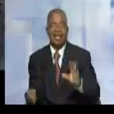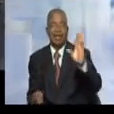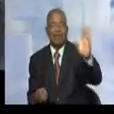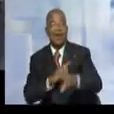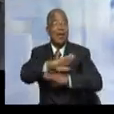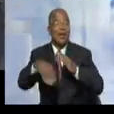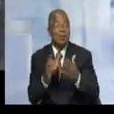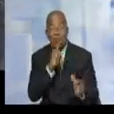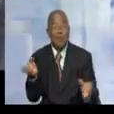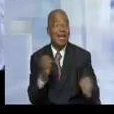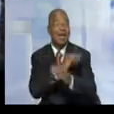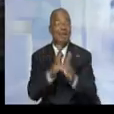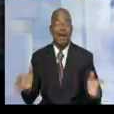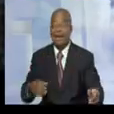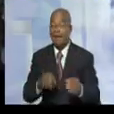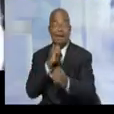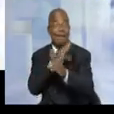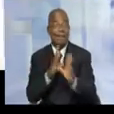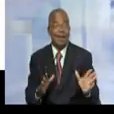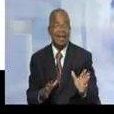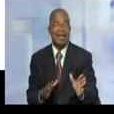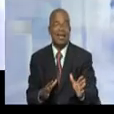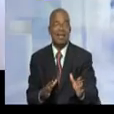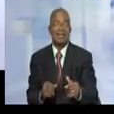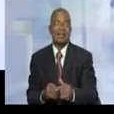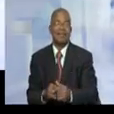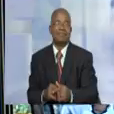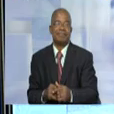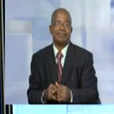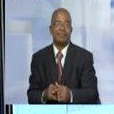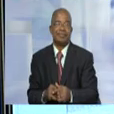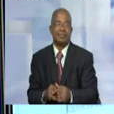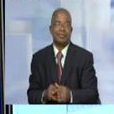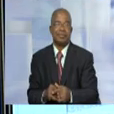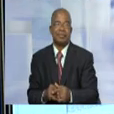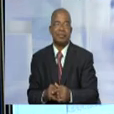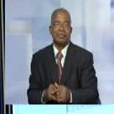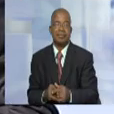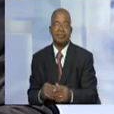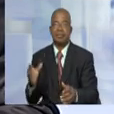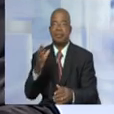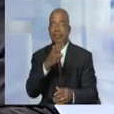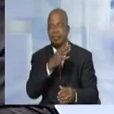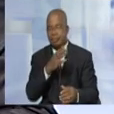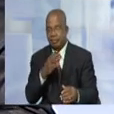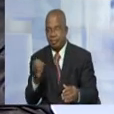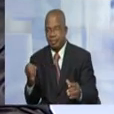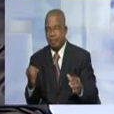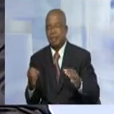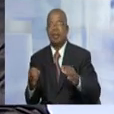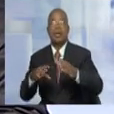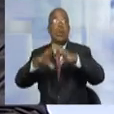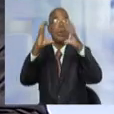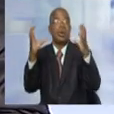mobilisation à l'occasion de la cérémonie de lancement. Le Fonds africain de garantie et de